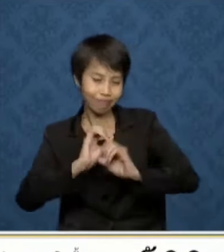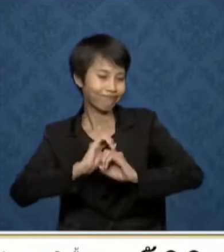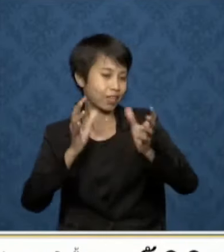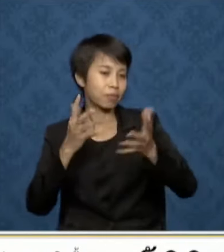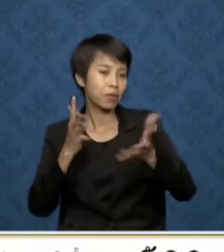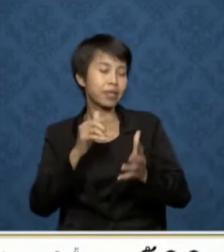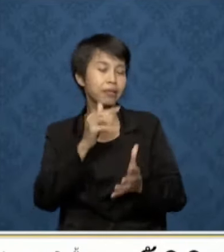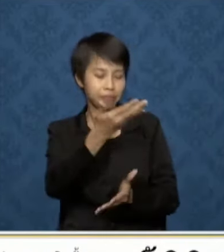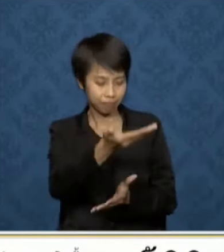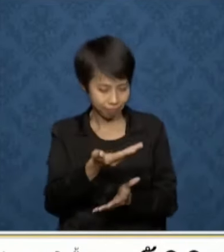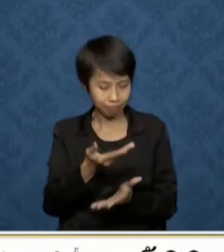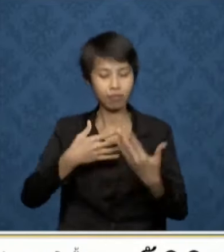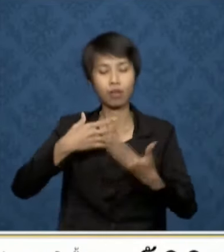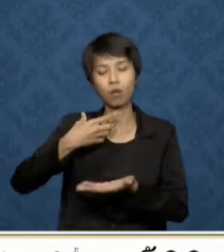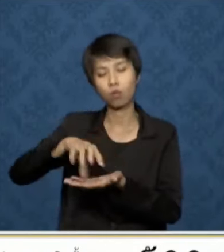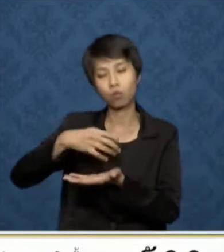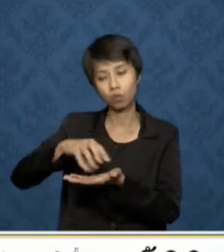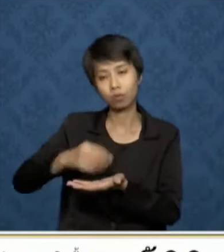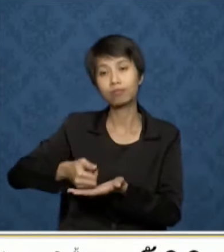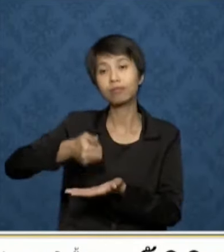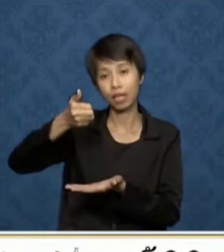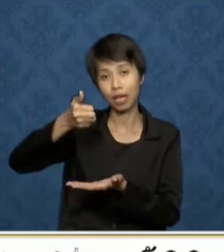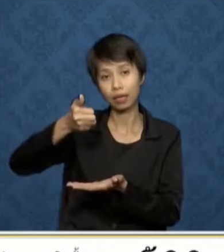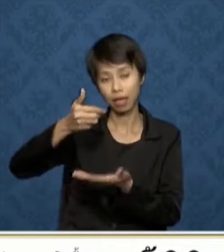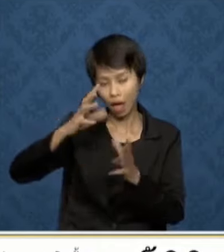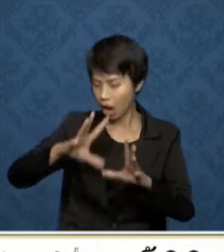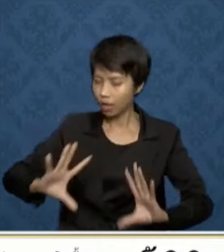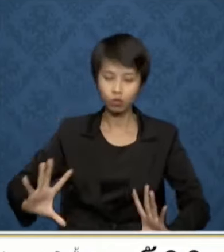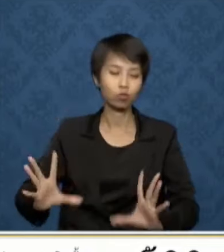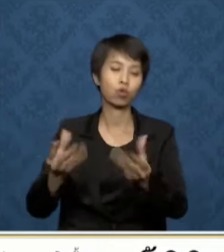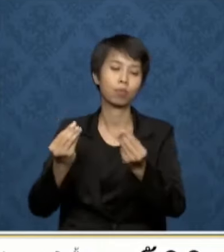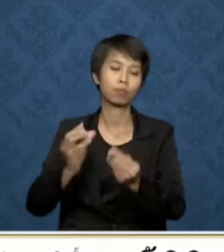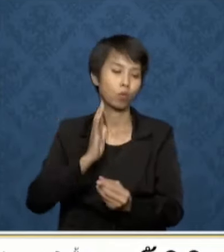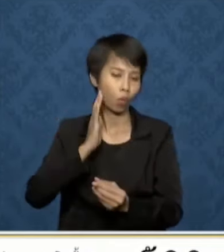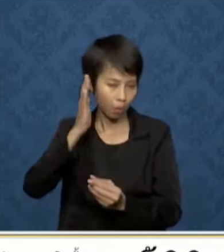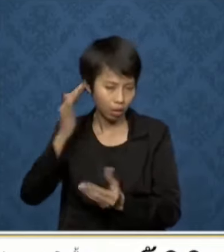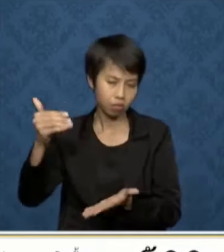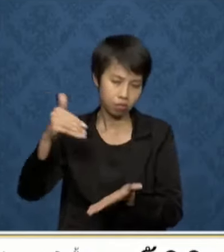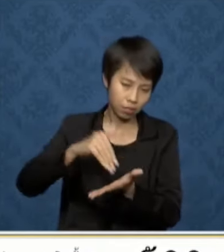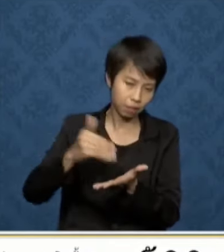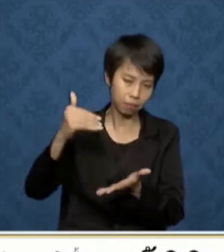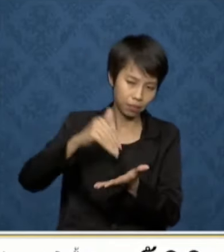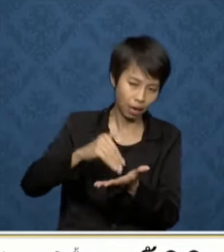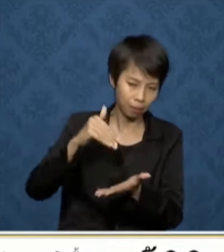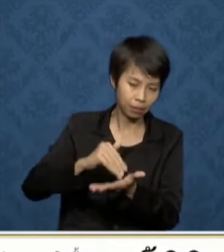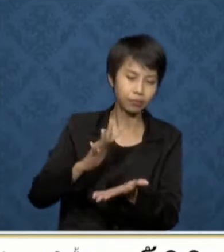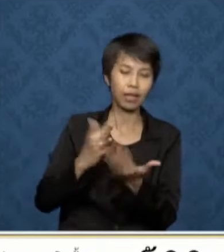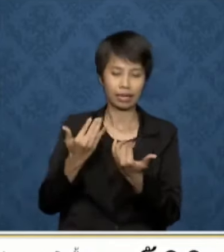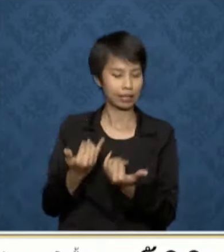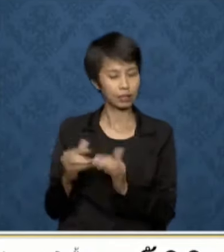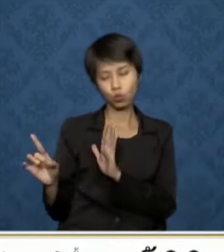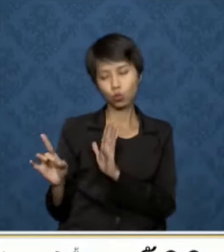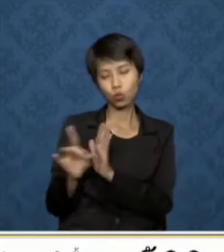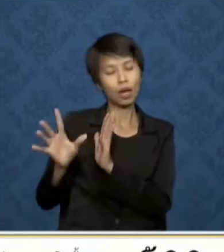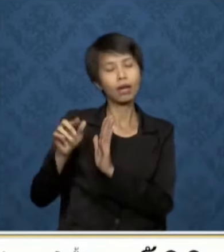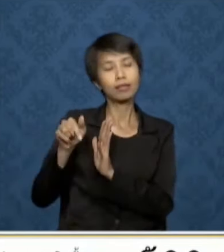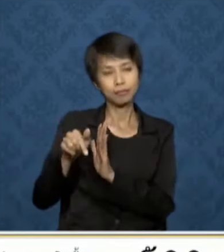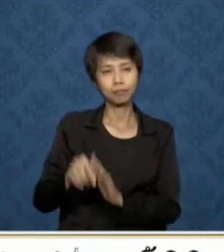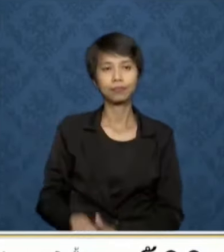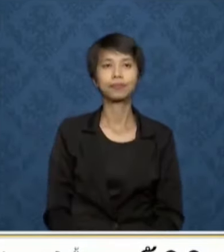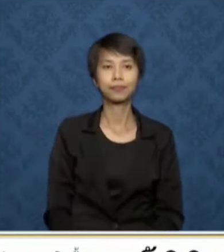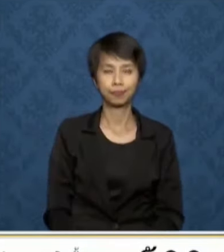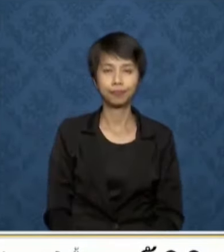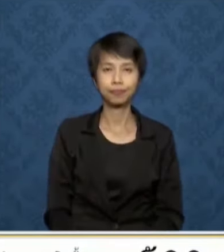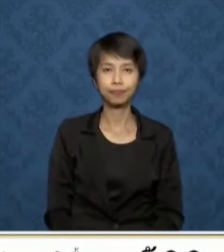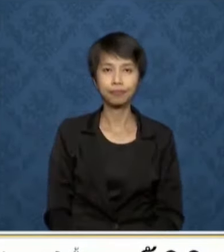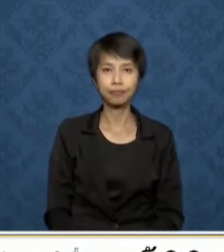ชแจงคลไขเรื่องนี้มจะได้จบนะครับได้ไปตมาพูดกอีกนะครัให้ครั้งนี้มเปครงสุท้ายSalads ๆคร